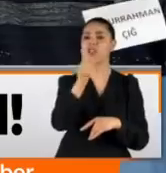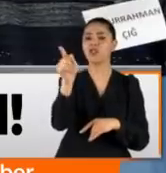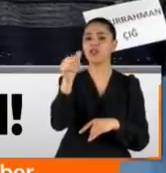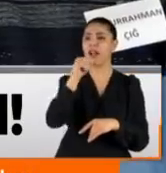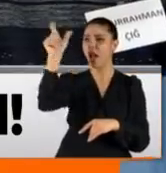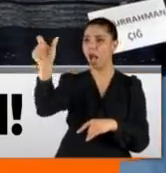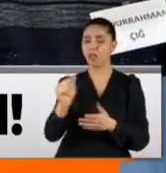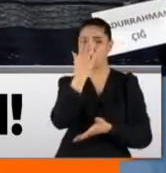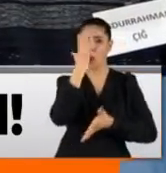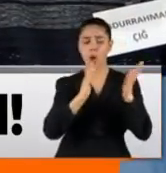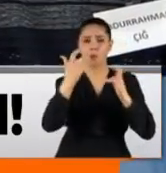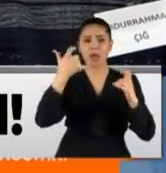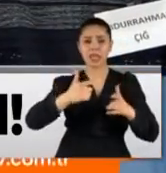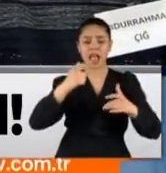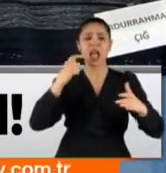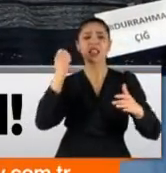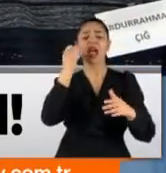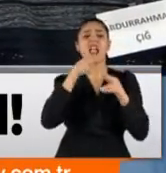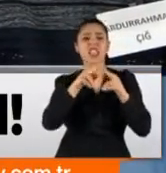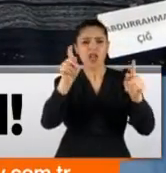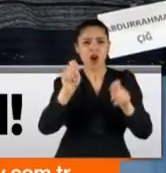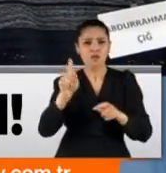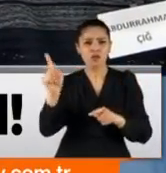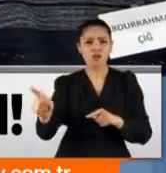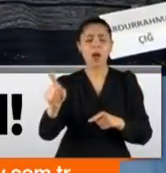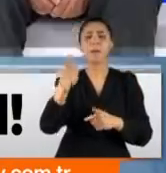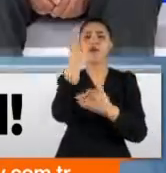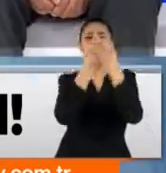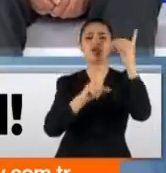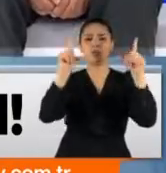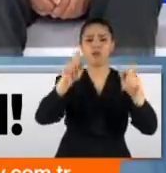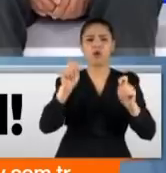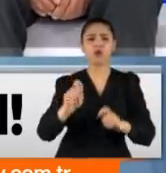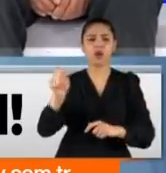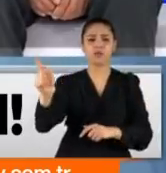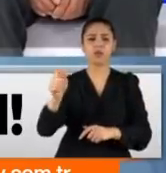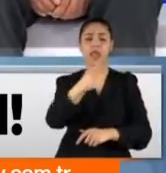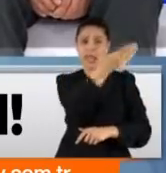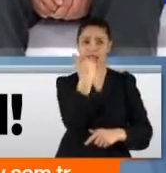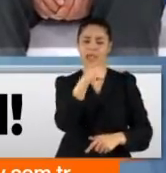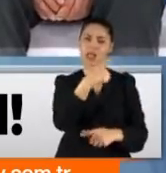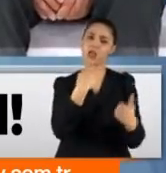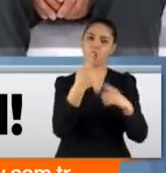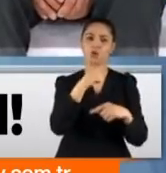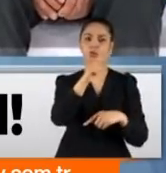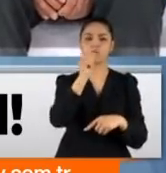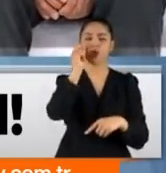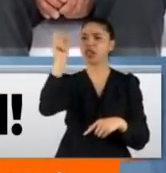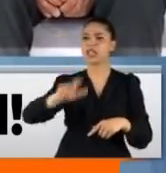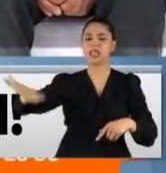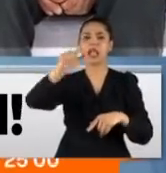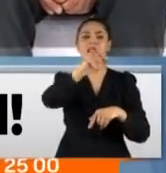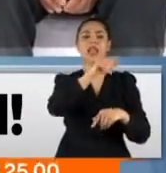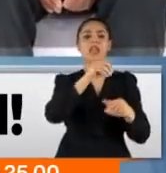kayınbiraderine ormanlık alanda tecavüz edip çıplak fotoğraflarını çekmesi. Sen gel biz seninle bir konuşalım bakalım. Bu insanlar